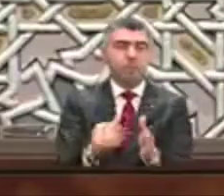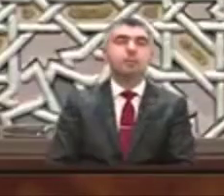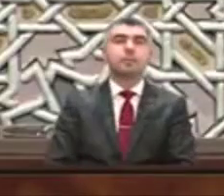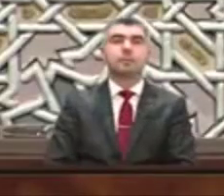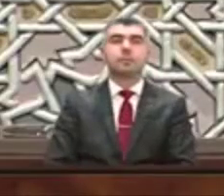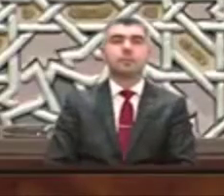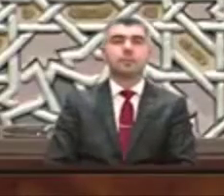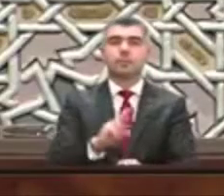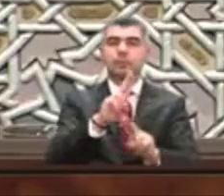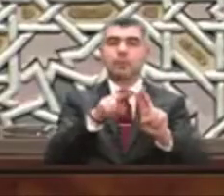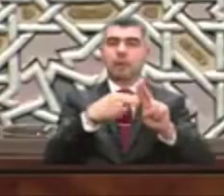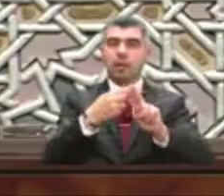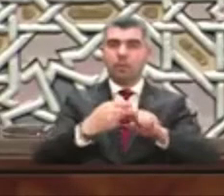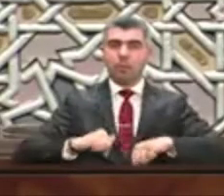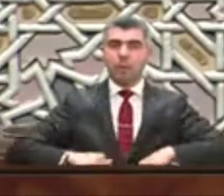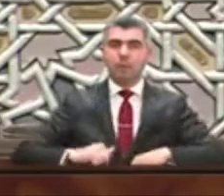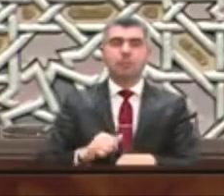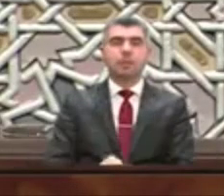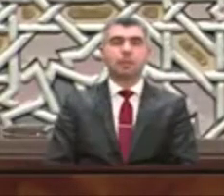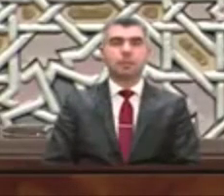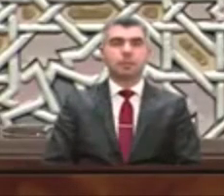لكم كلمة جواب سيد الوزير.